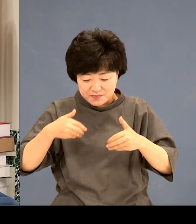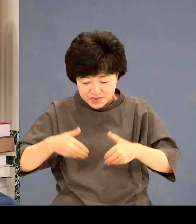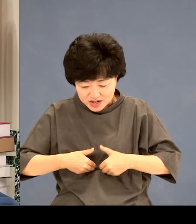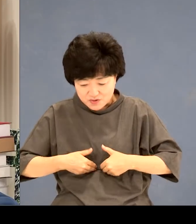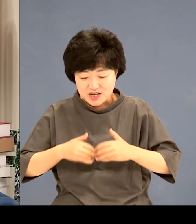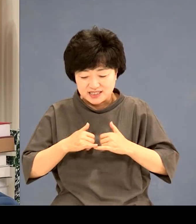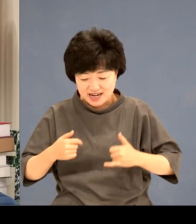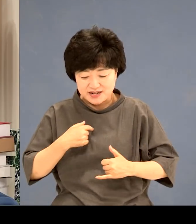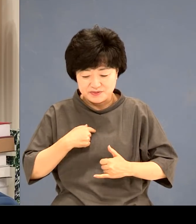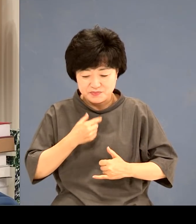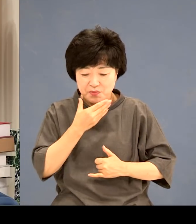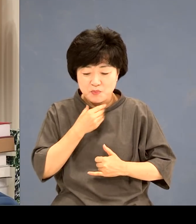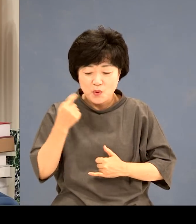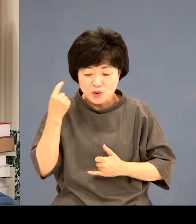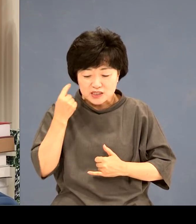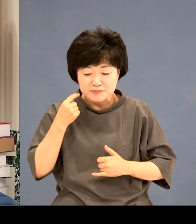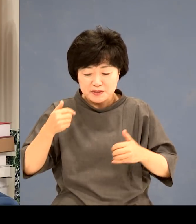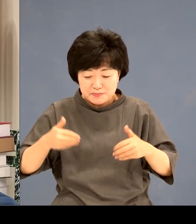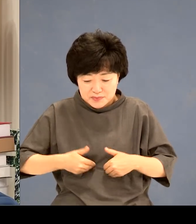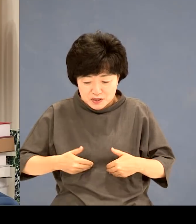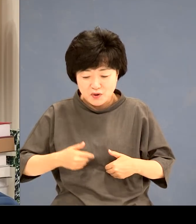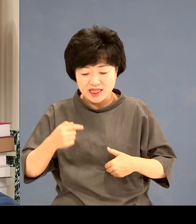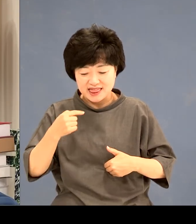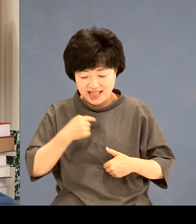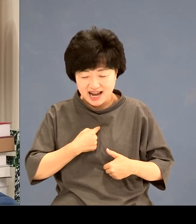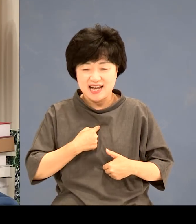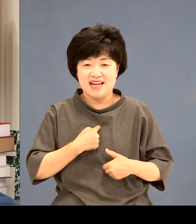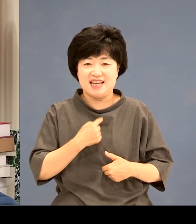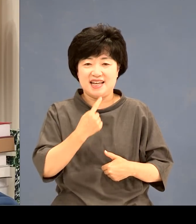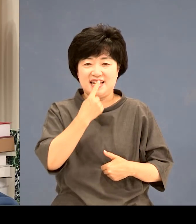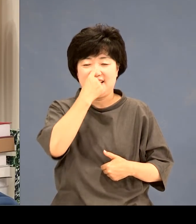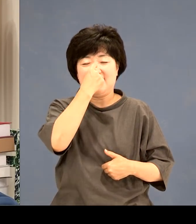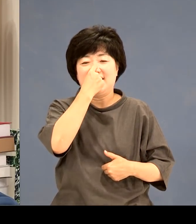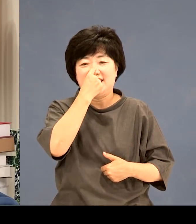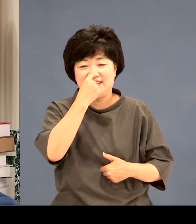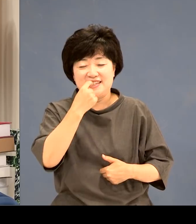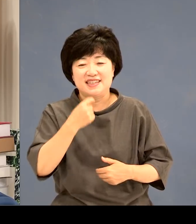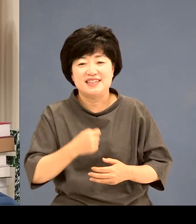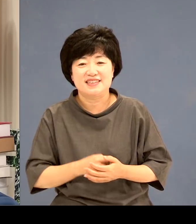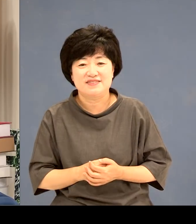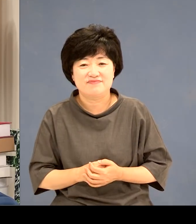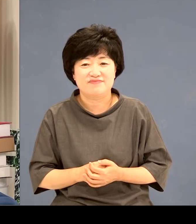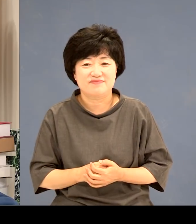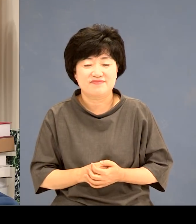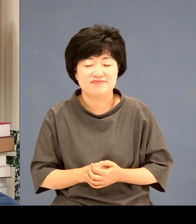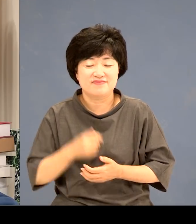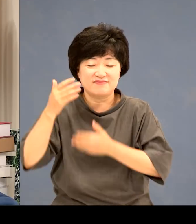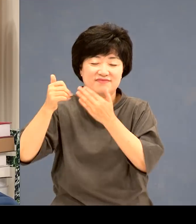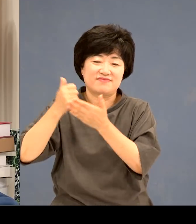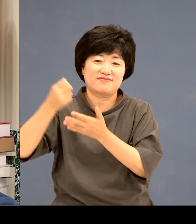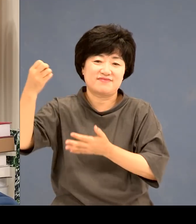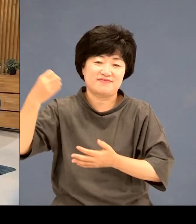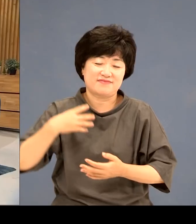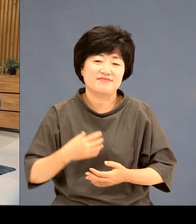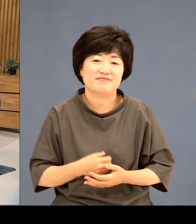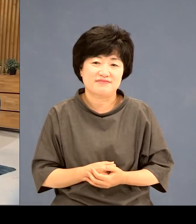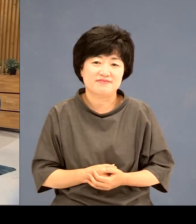선교지고 선교를 해야 될 대상은 바로 선교하러 나간 선교사구나라는 것을 하나님께서 그때 이제 말씀해